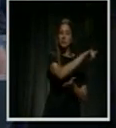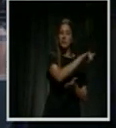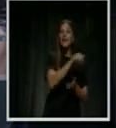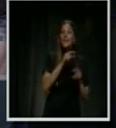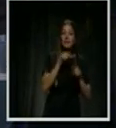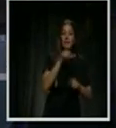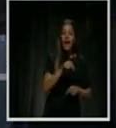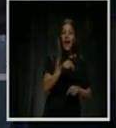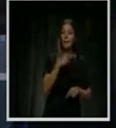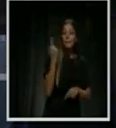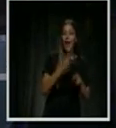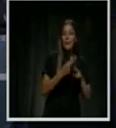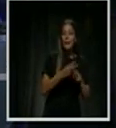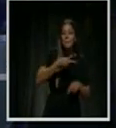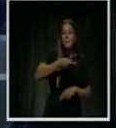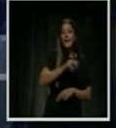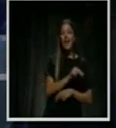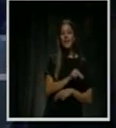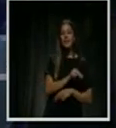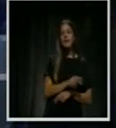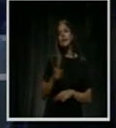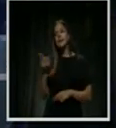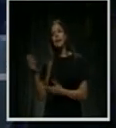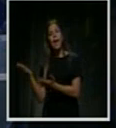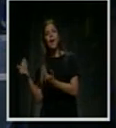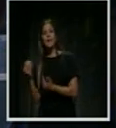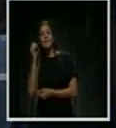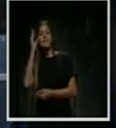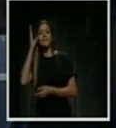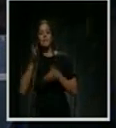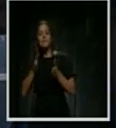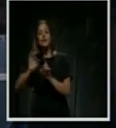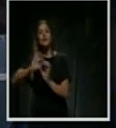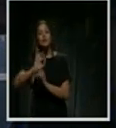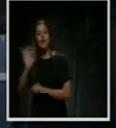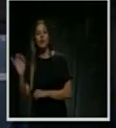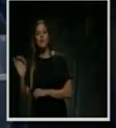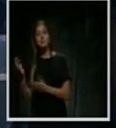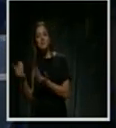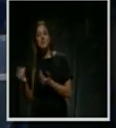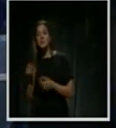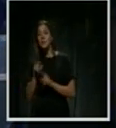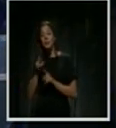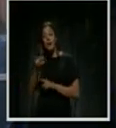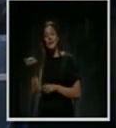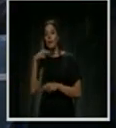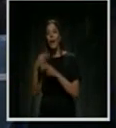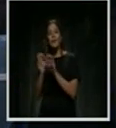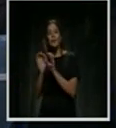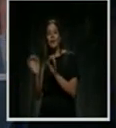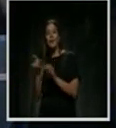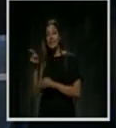ġodda ilna ngħidulek li hemm bżonn toħloq setturi ġodda u dawk is-setturi tibqa' ma toħloqhomx trid biss